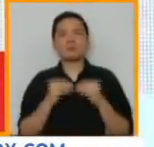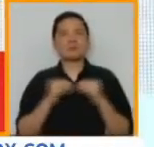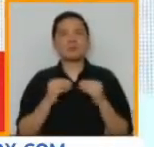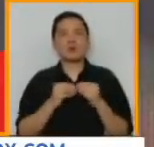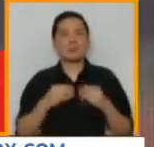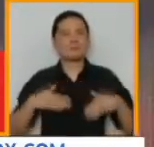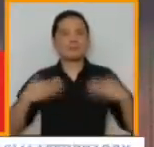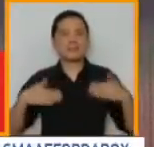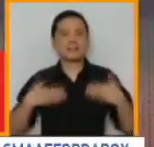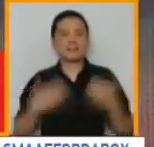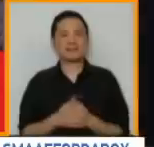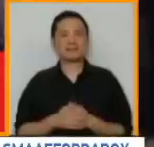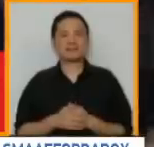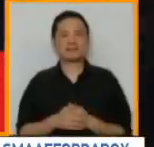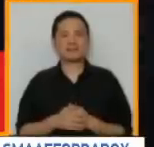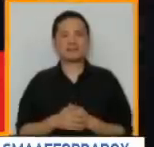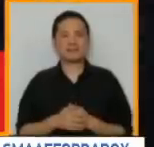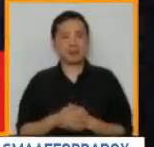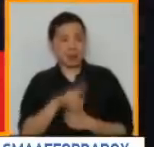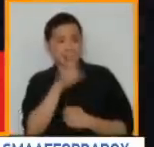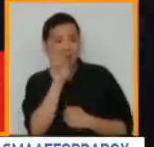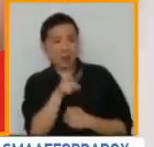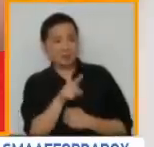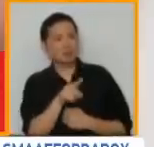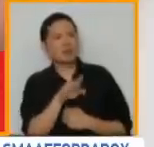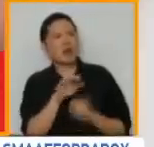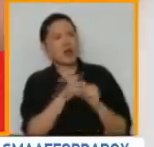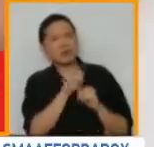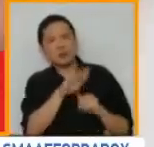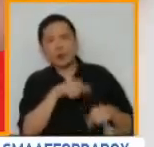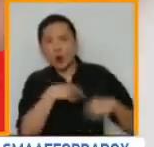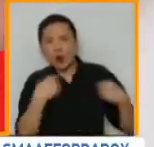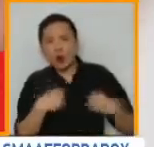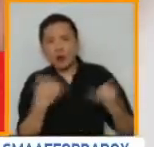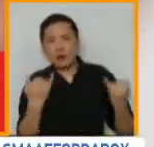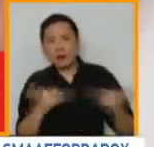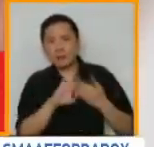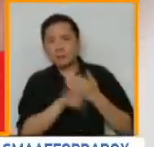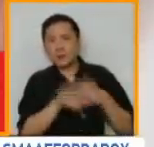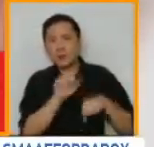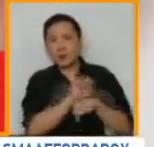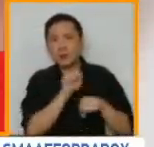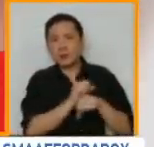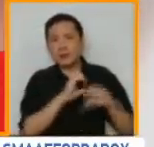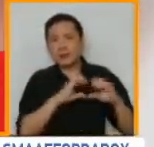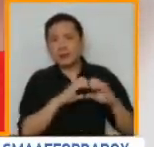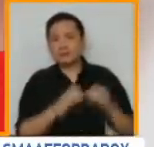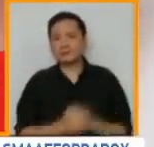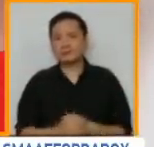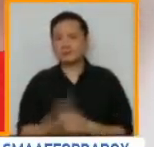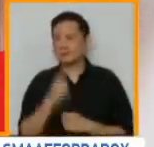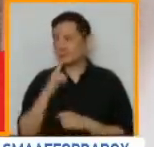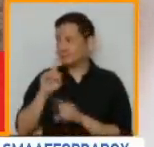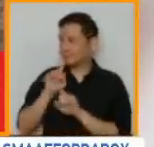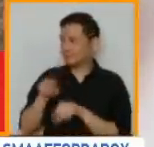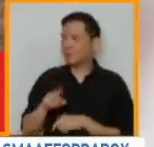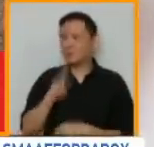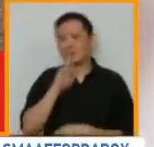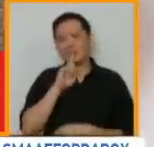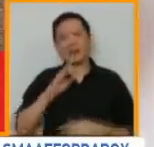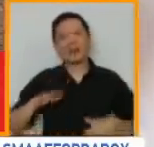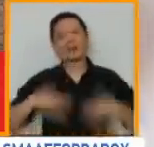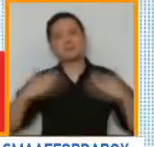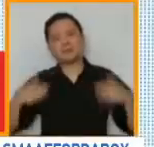siya kung kamusta ang kanyang puso ngayong he's officially back to work. Really happy. I'm very excited. Malapit na mag-start yung